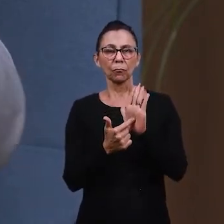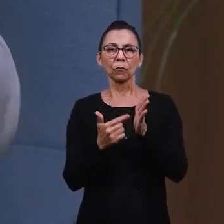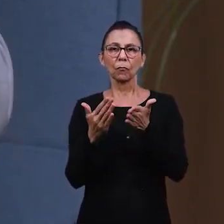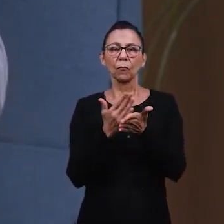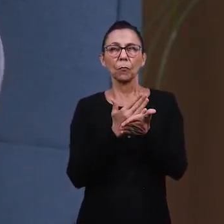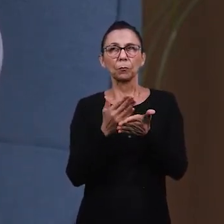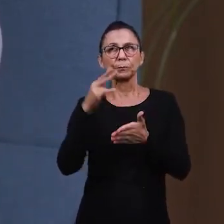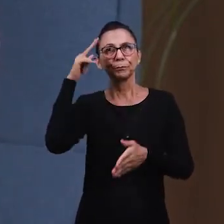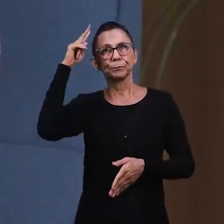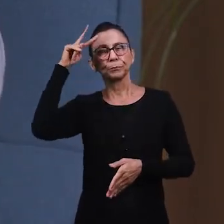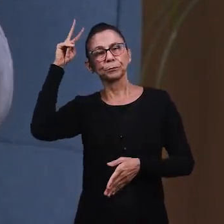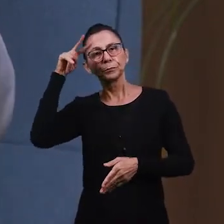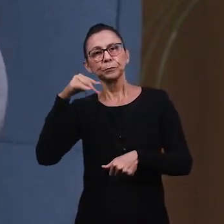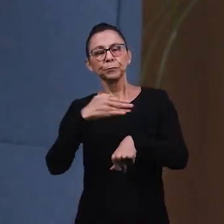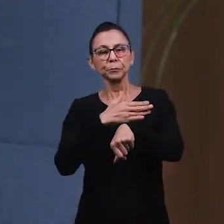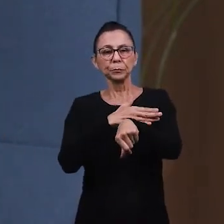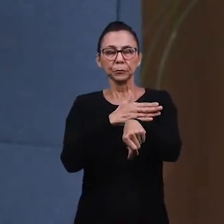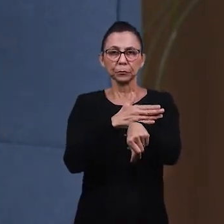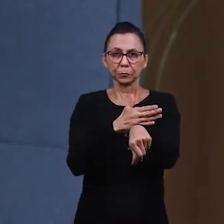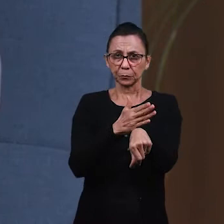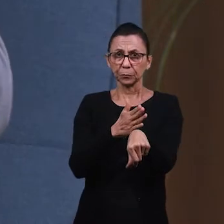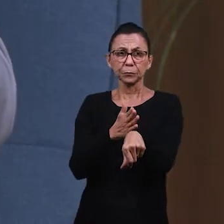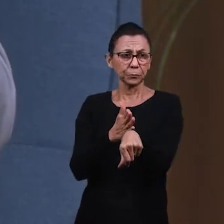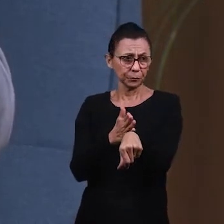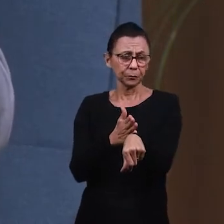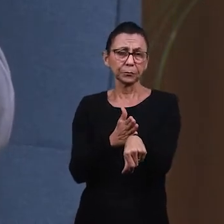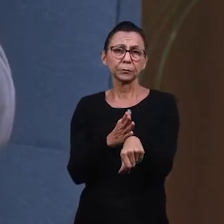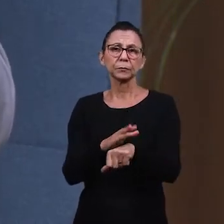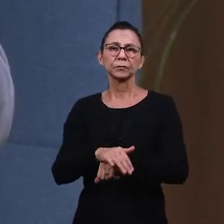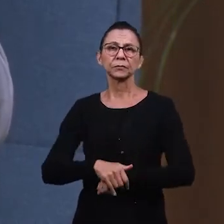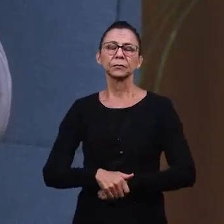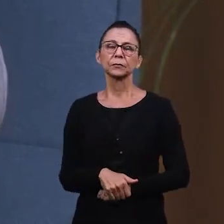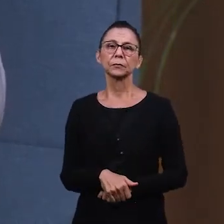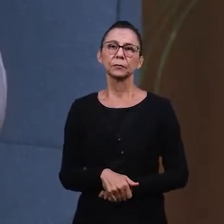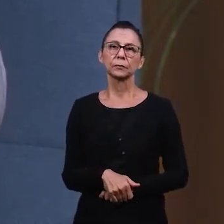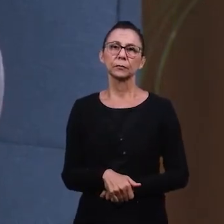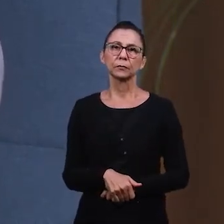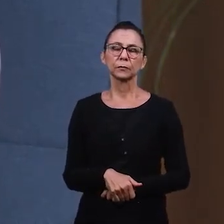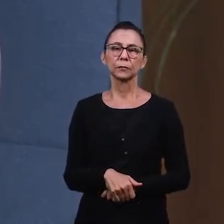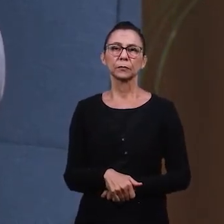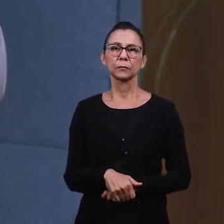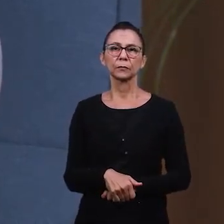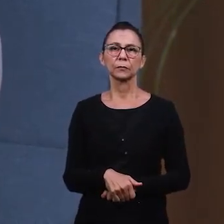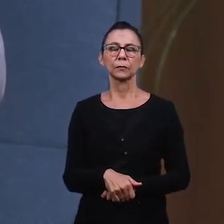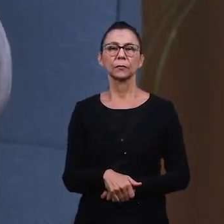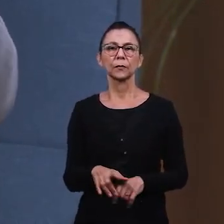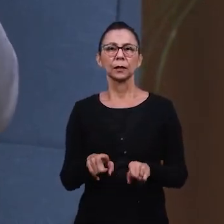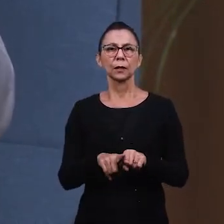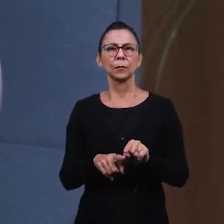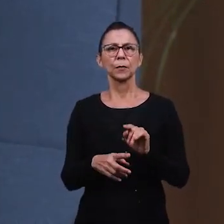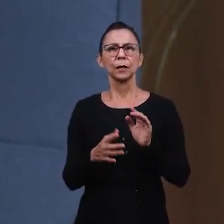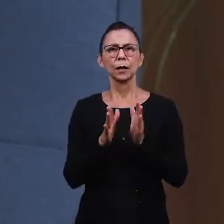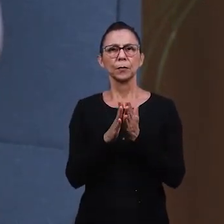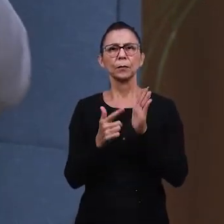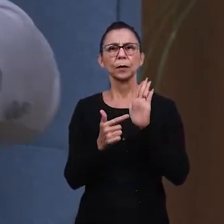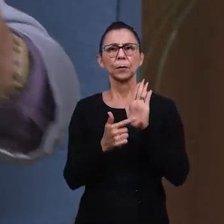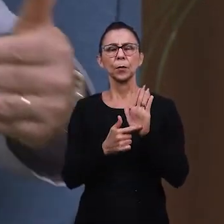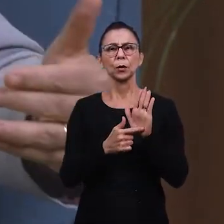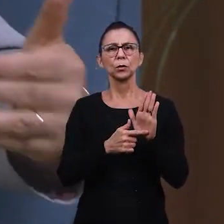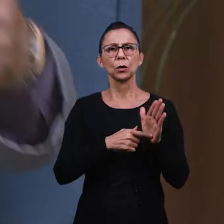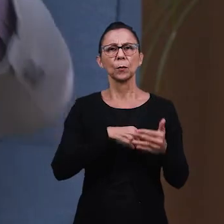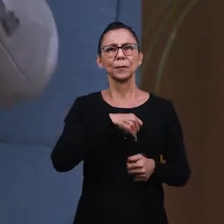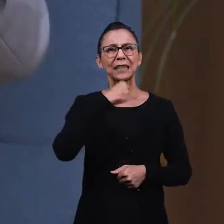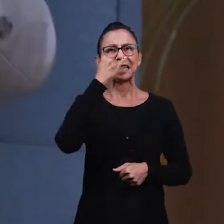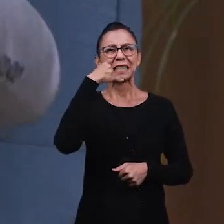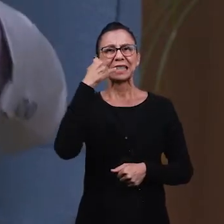prophétique. Et la parole enregistre ici quelques histoires, des moments comme celui-là que le